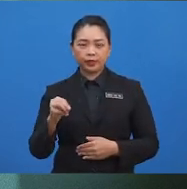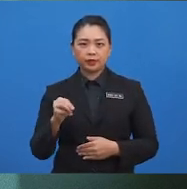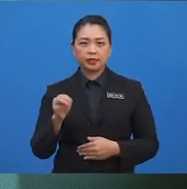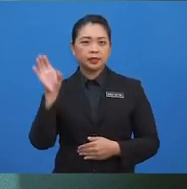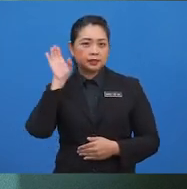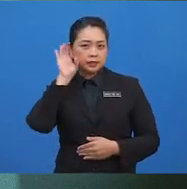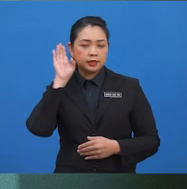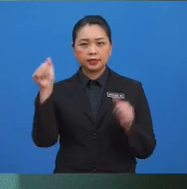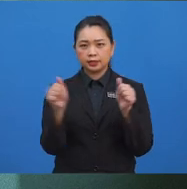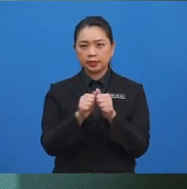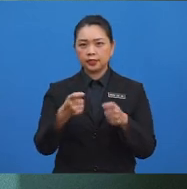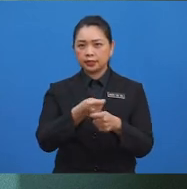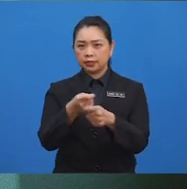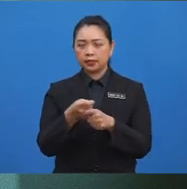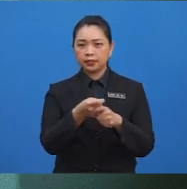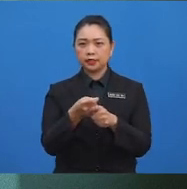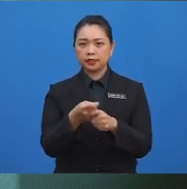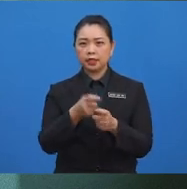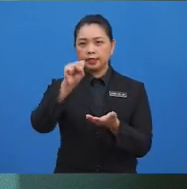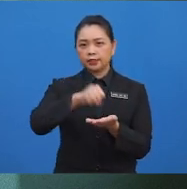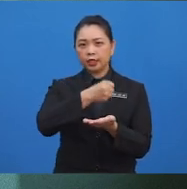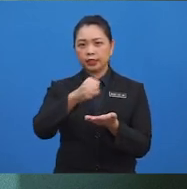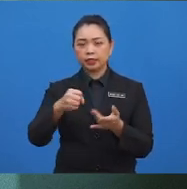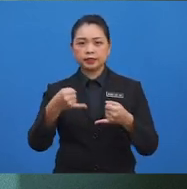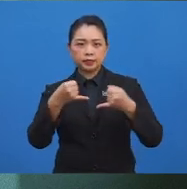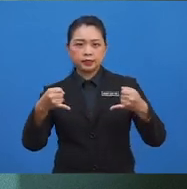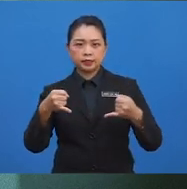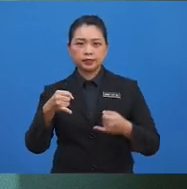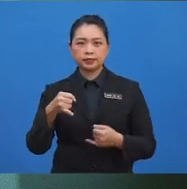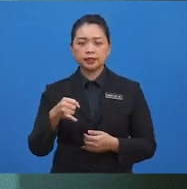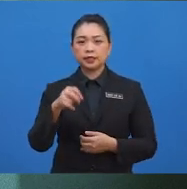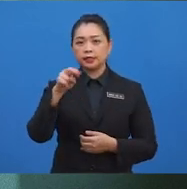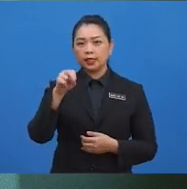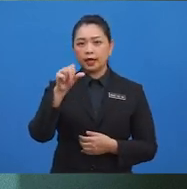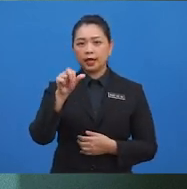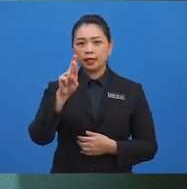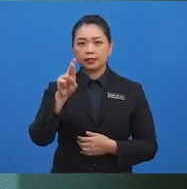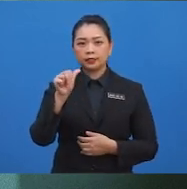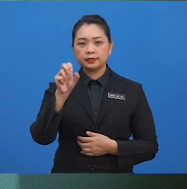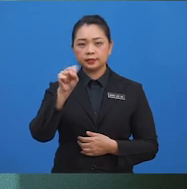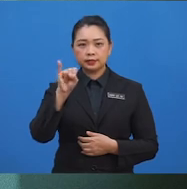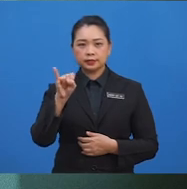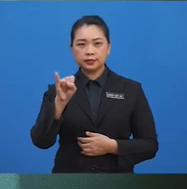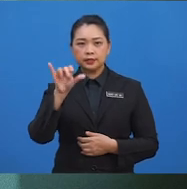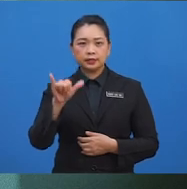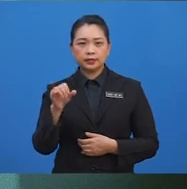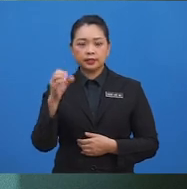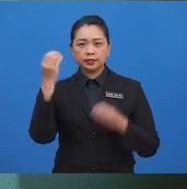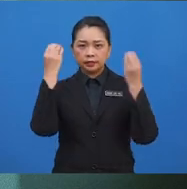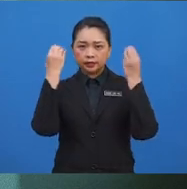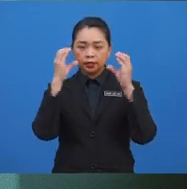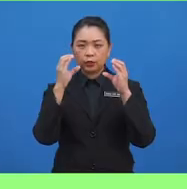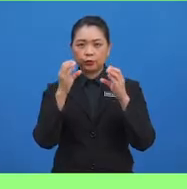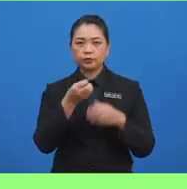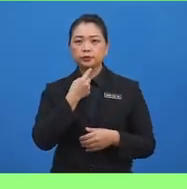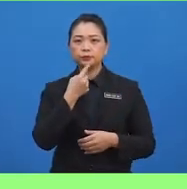dengar dengan teliti syair birama narasi yang akan cego